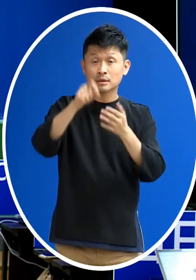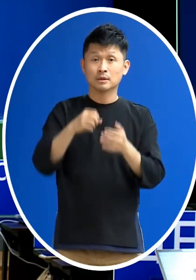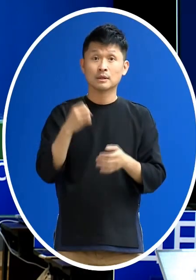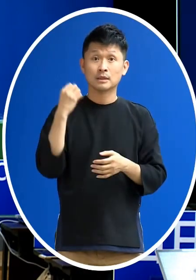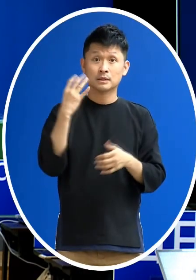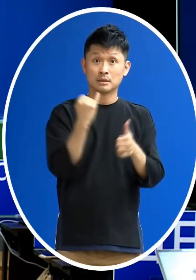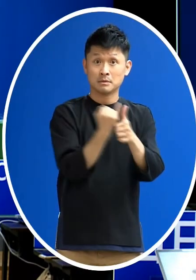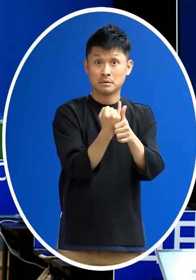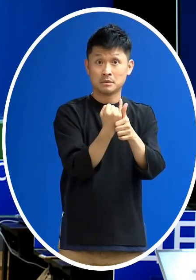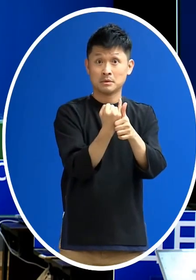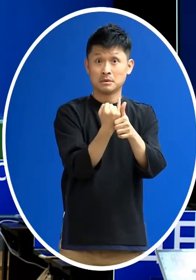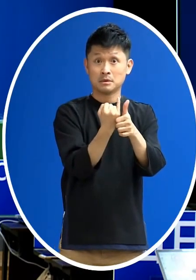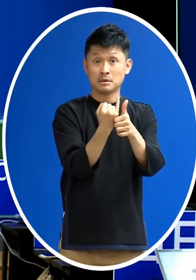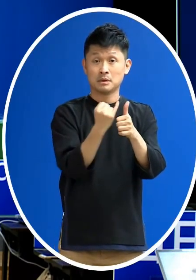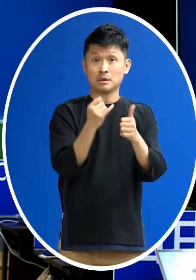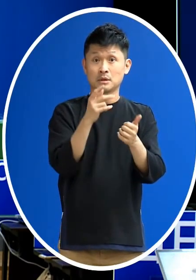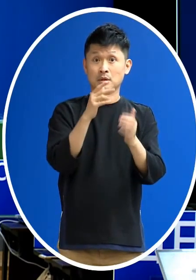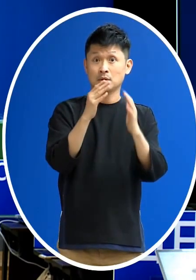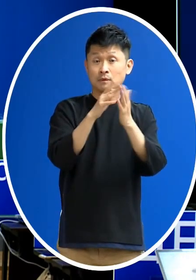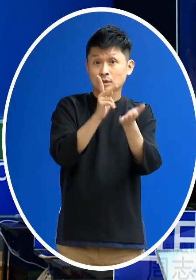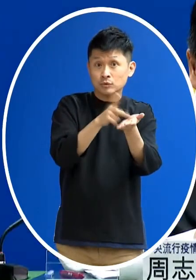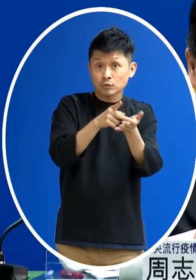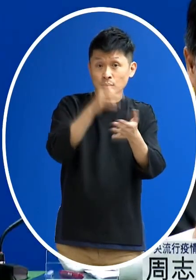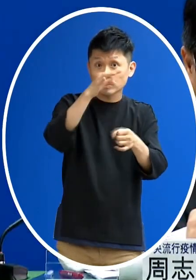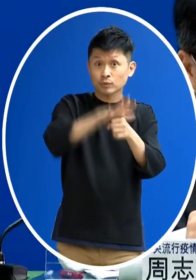现在有租金补贴，那您怎么看？